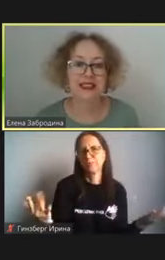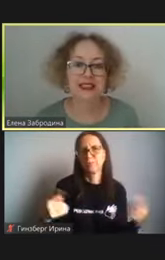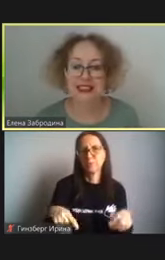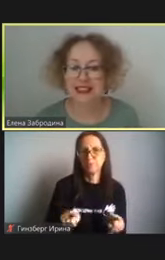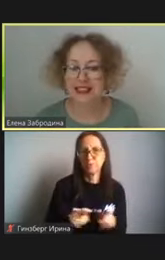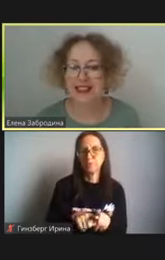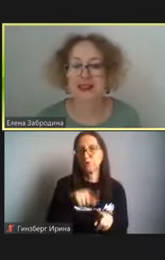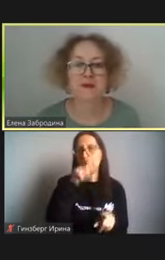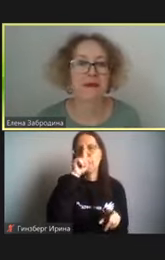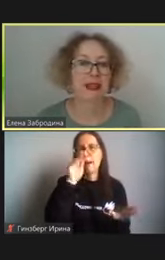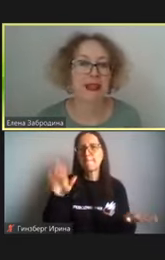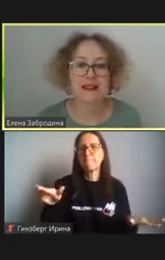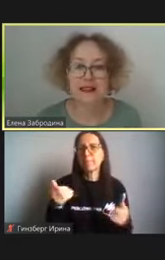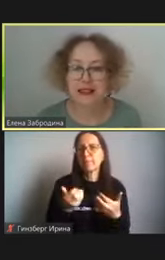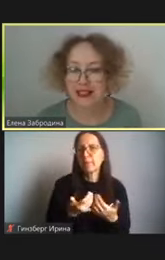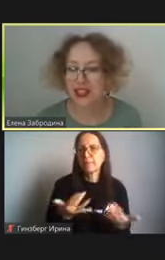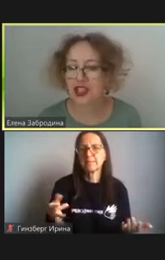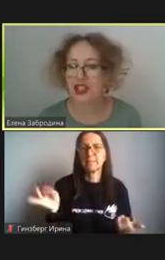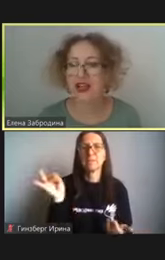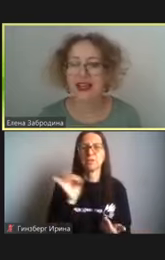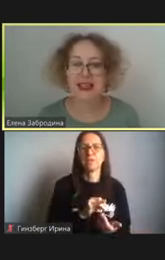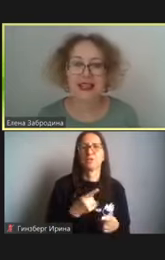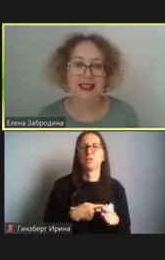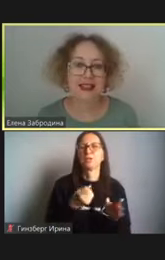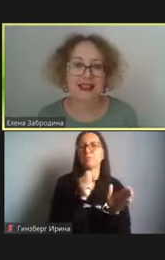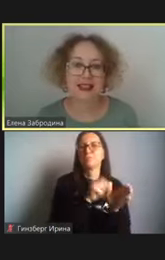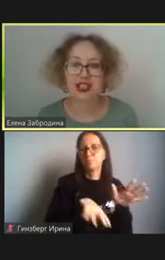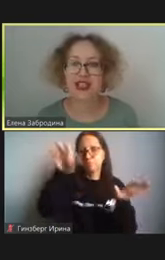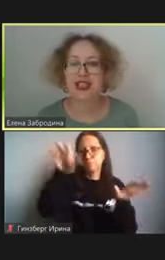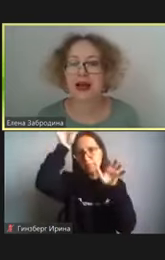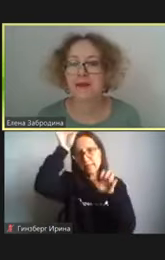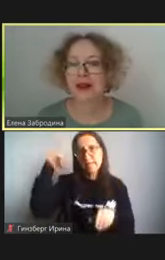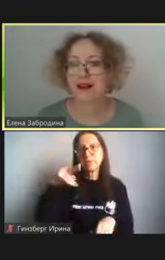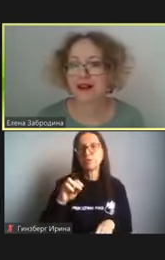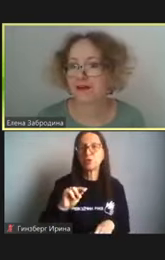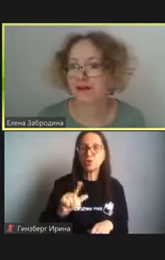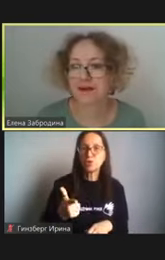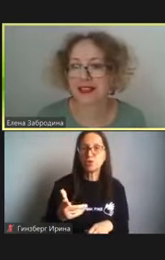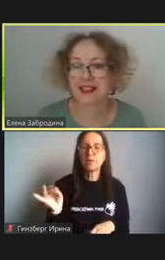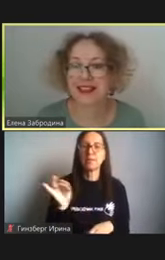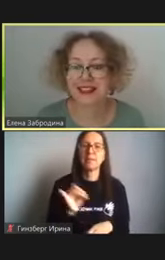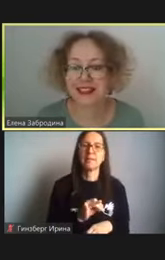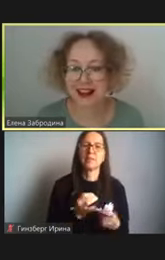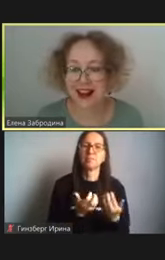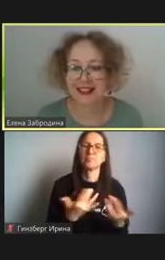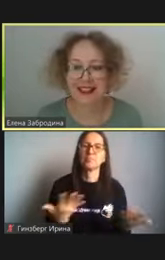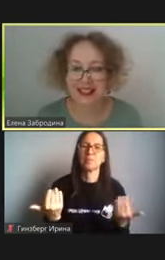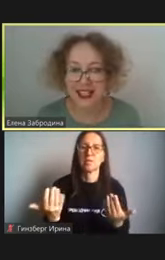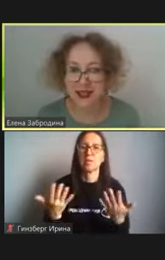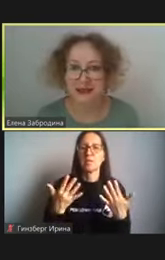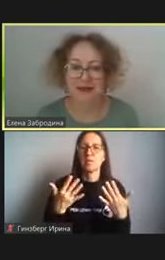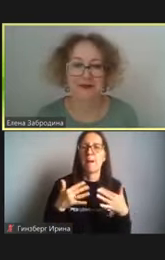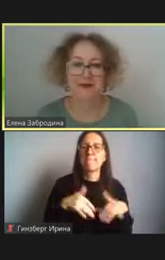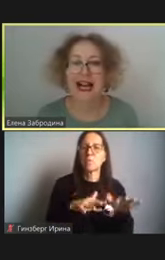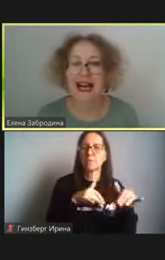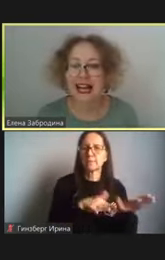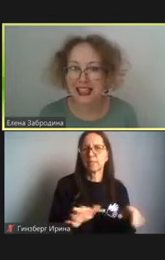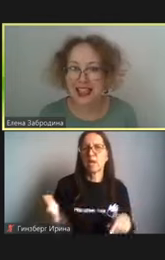И птица, и дичь, и различные морские гады,